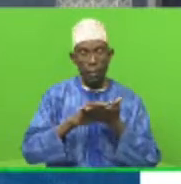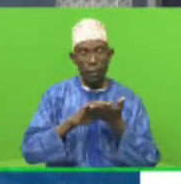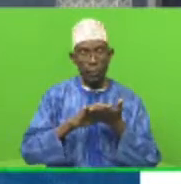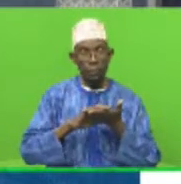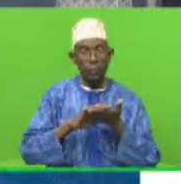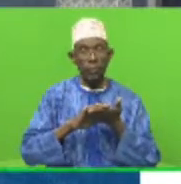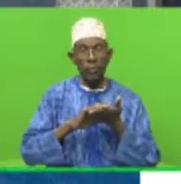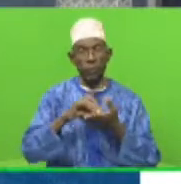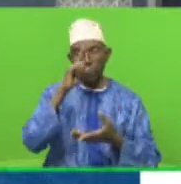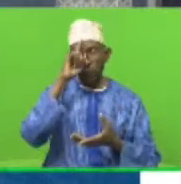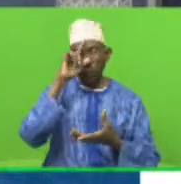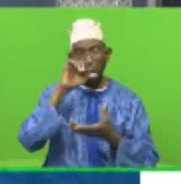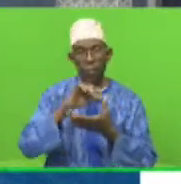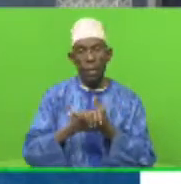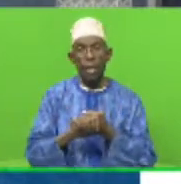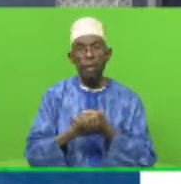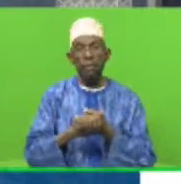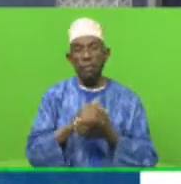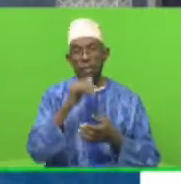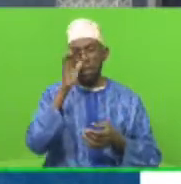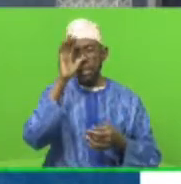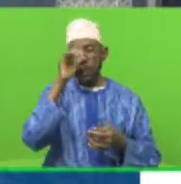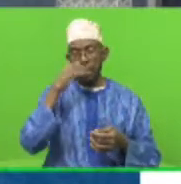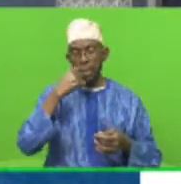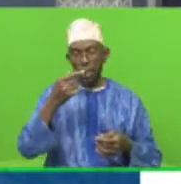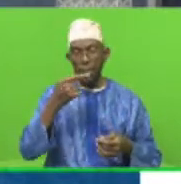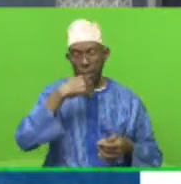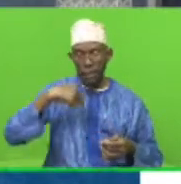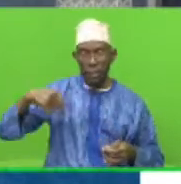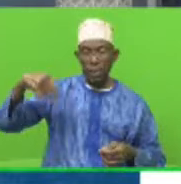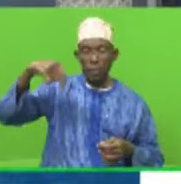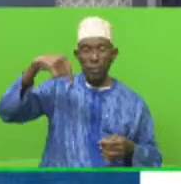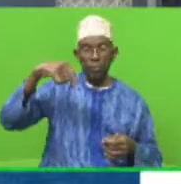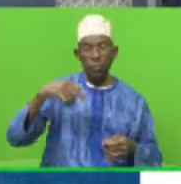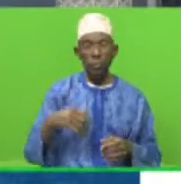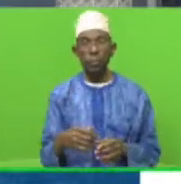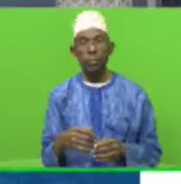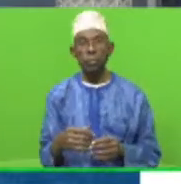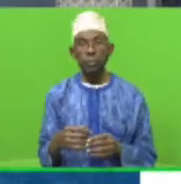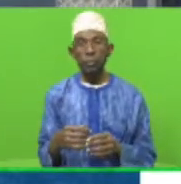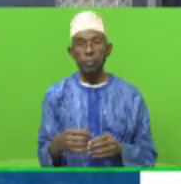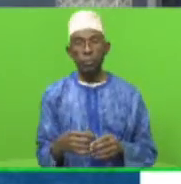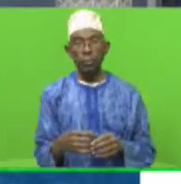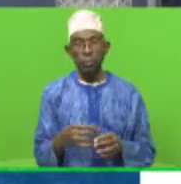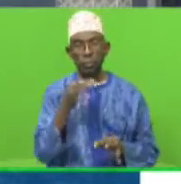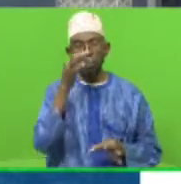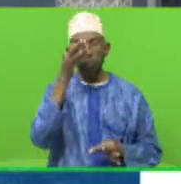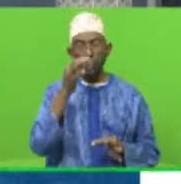now believe the lies that they are telling us. وَالْعِيَاذُ بِاللَّهِ. Fitra.